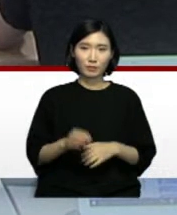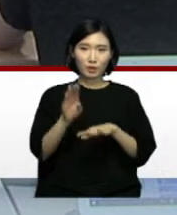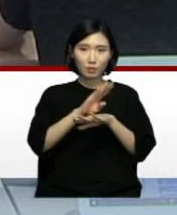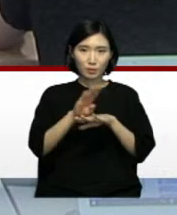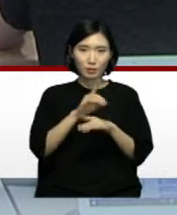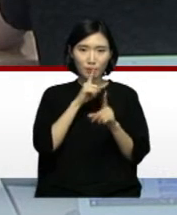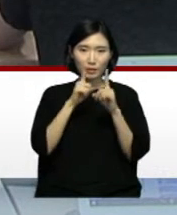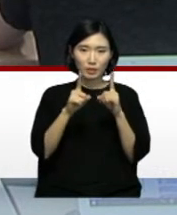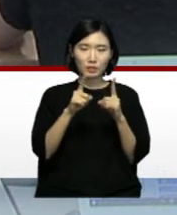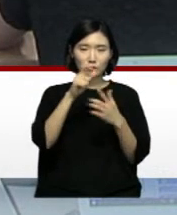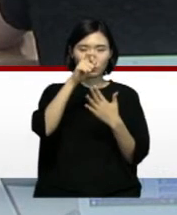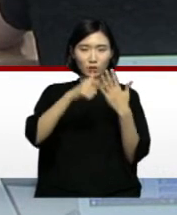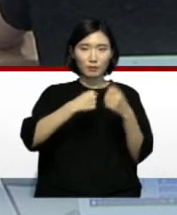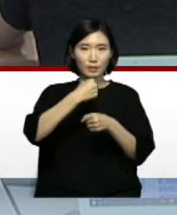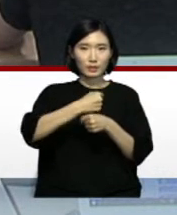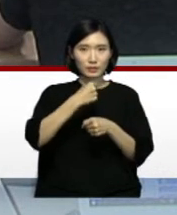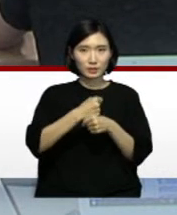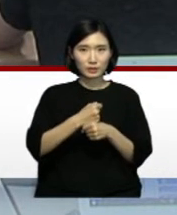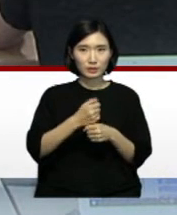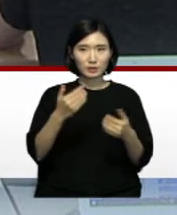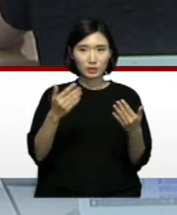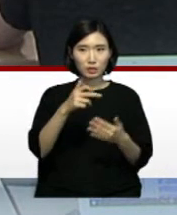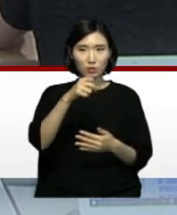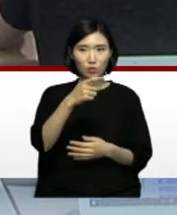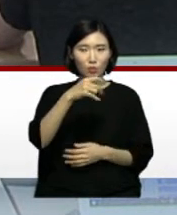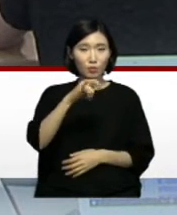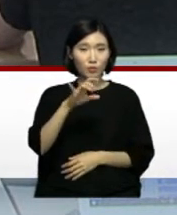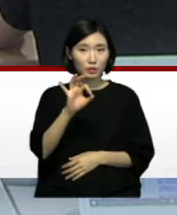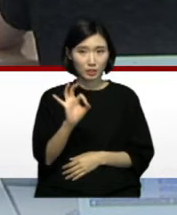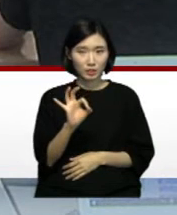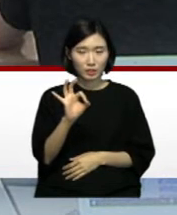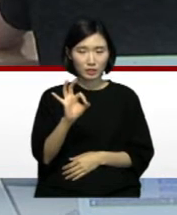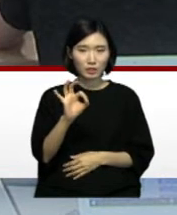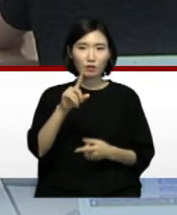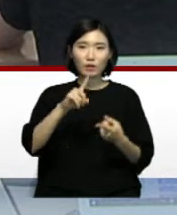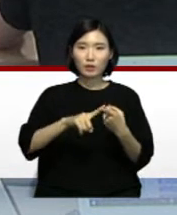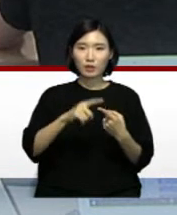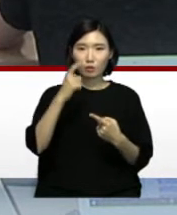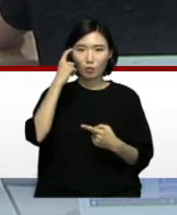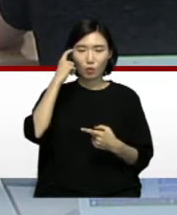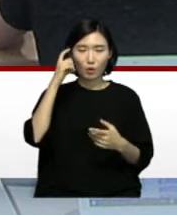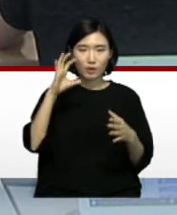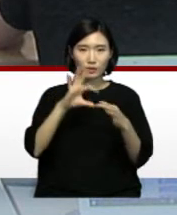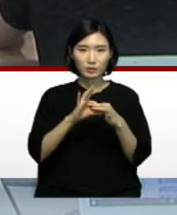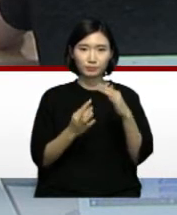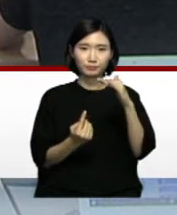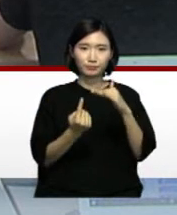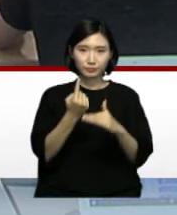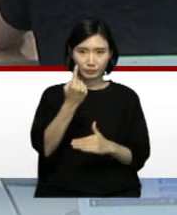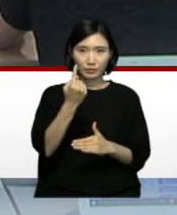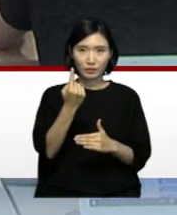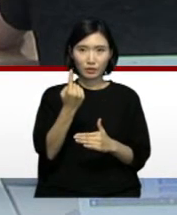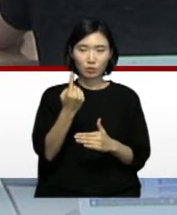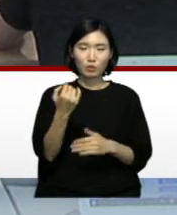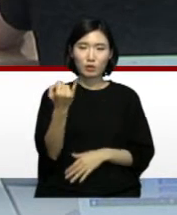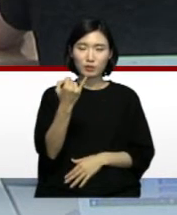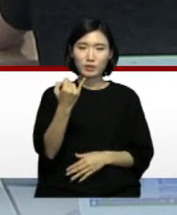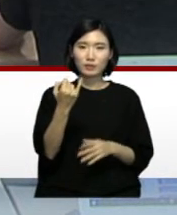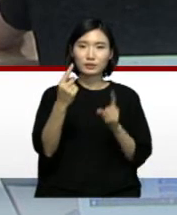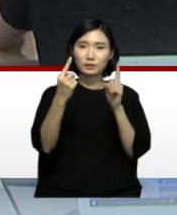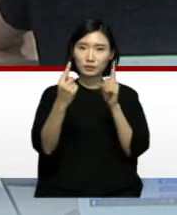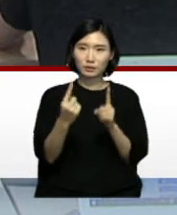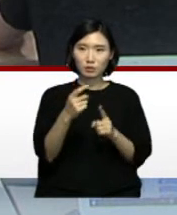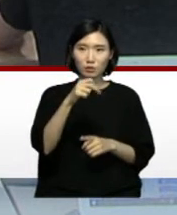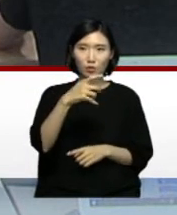컴퓨터 언어로 프로그램을 만드는 작업인 코딩. 요즘 코딩에 대한 관심이 높아지고 있는데요. 덩달아 여성들을 대상으로